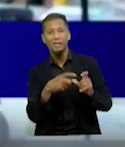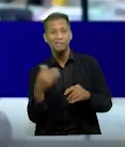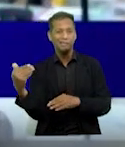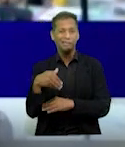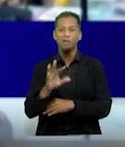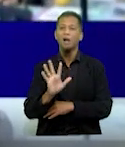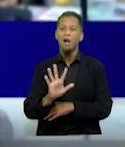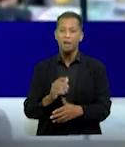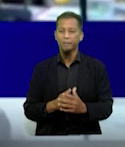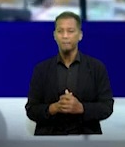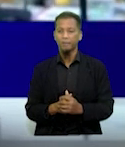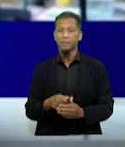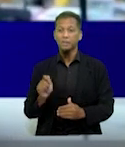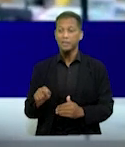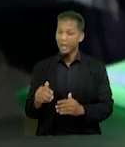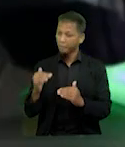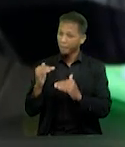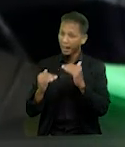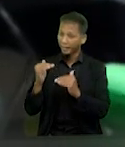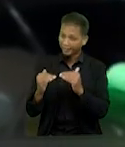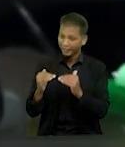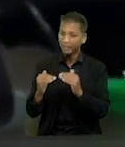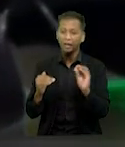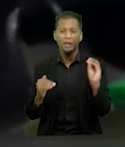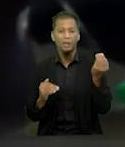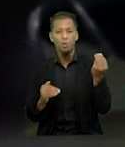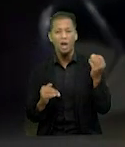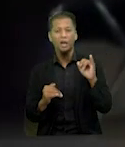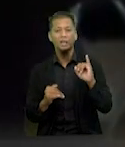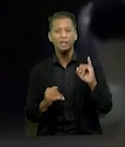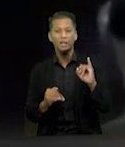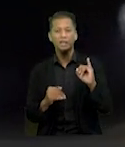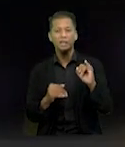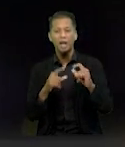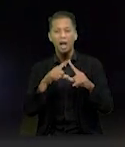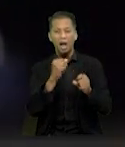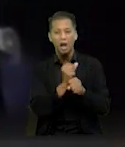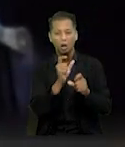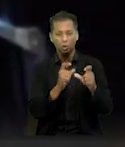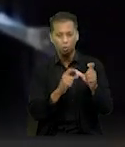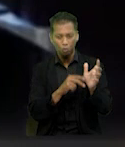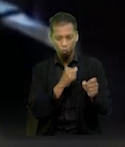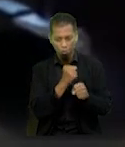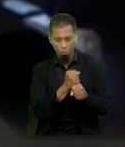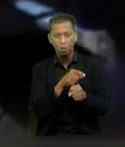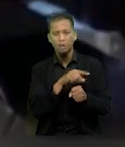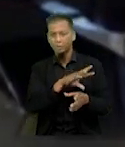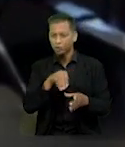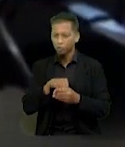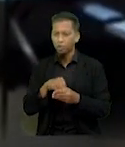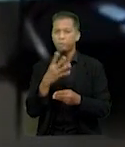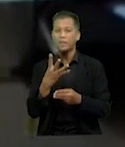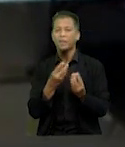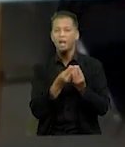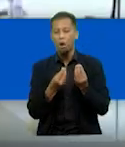oleh Komite Banding Polri yang diketuai oleh Irwasum Polri Komjen Agung Budi Marioto serta 4 orang anggota komite dari perwira tinggi